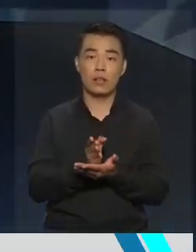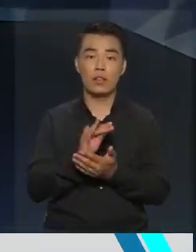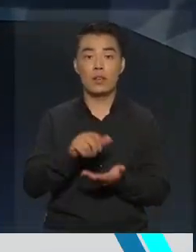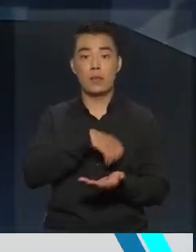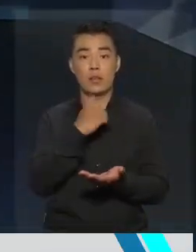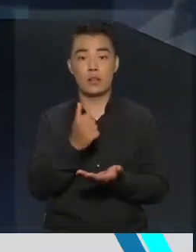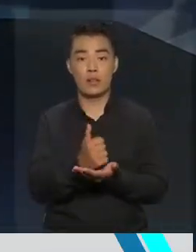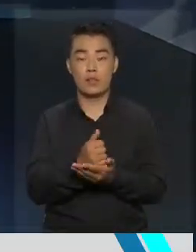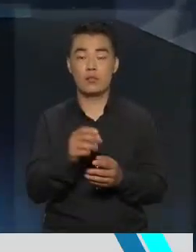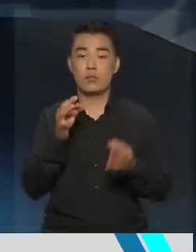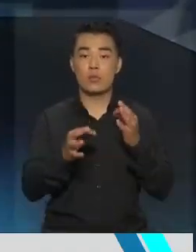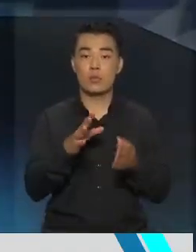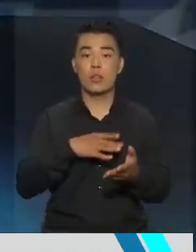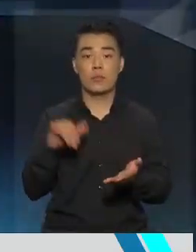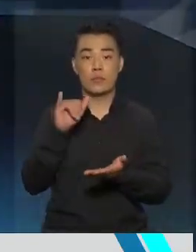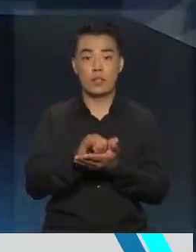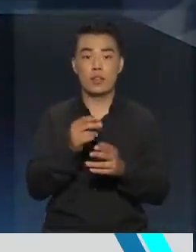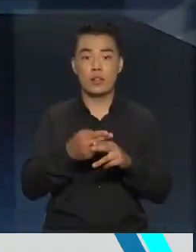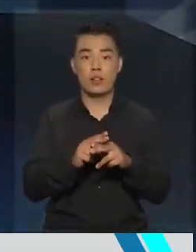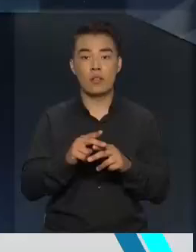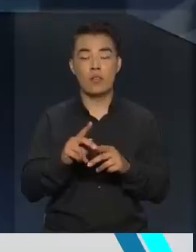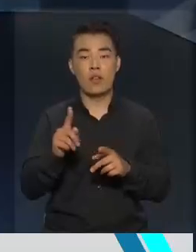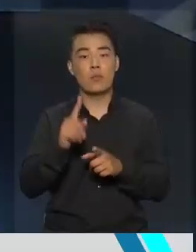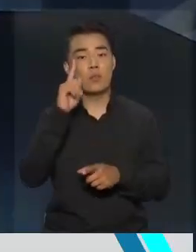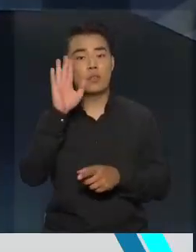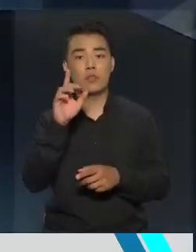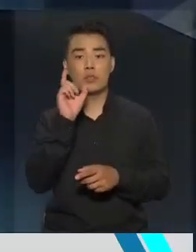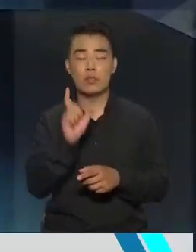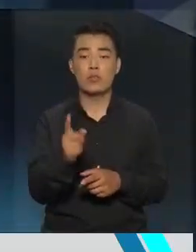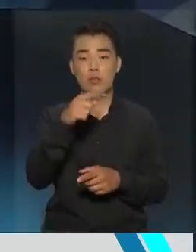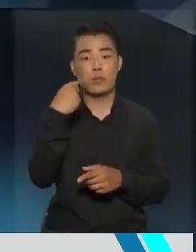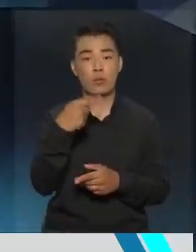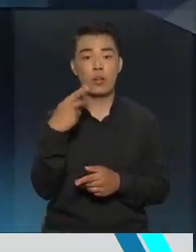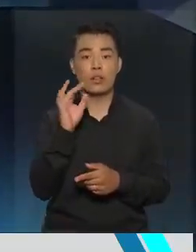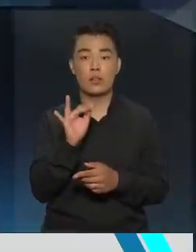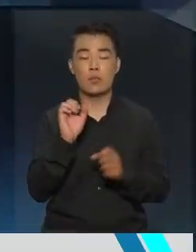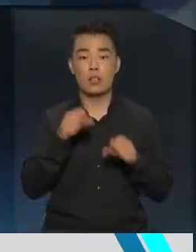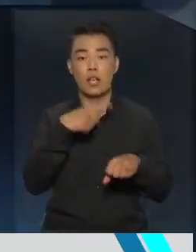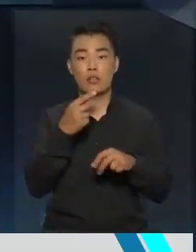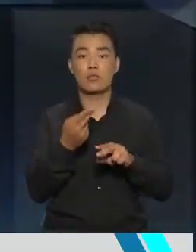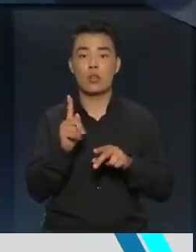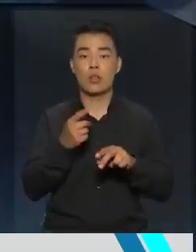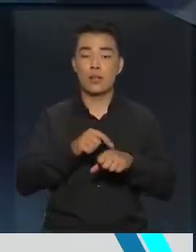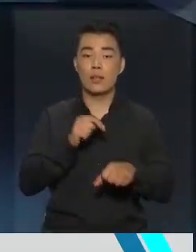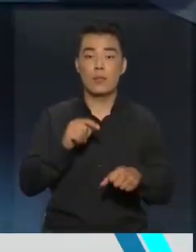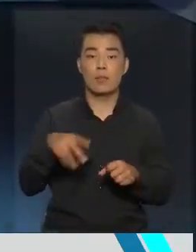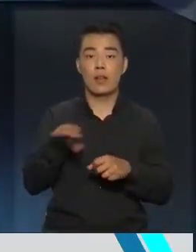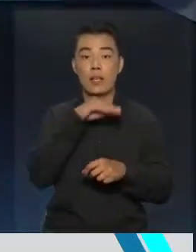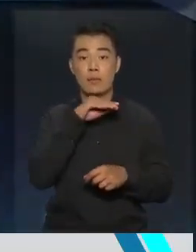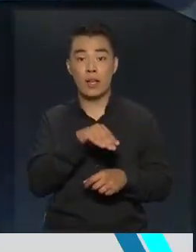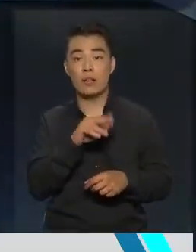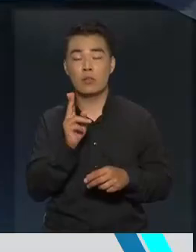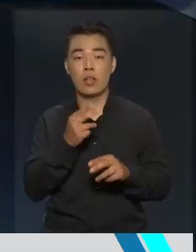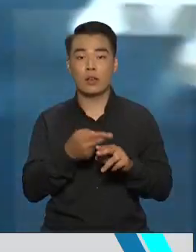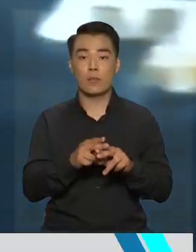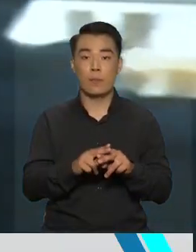Руководитель Конституционного суда был назначен, то есть достаточно такое известное медийное лицо. И можно сказать, что в экспертном сообществе и в обществе она...